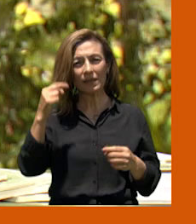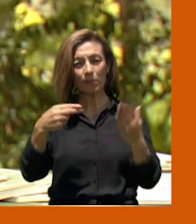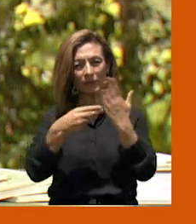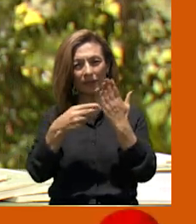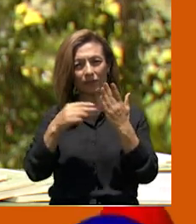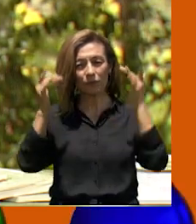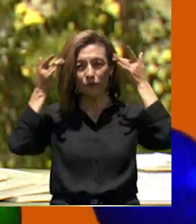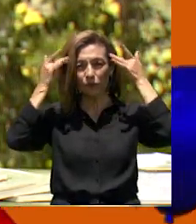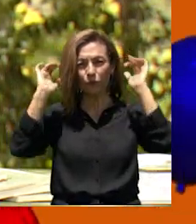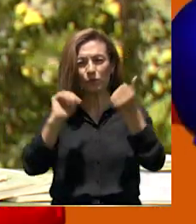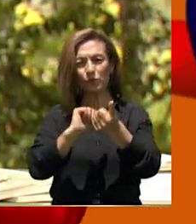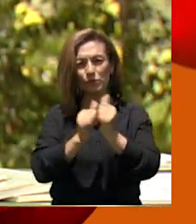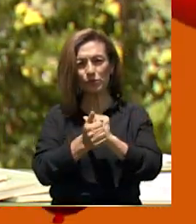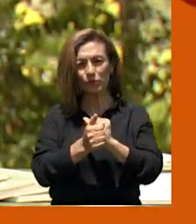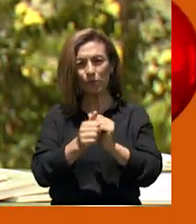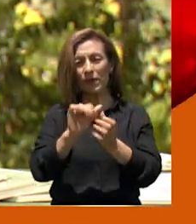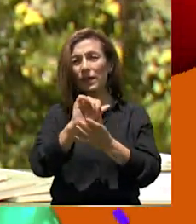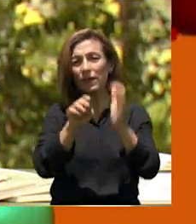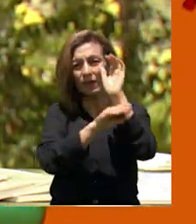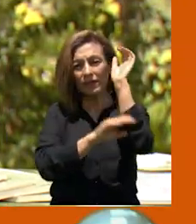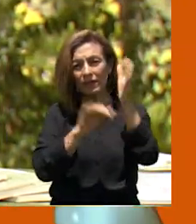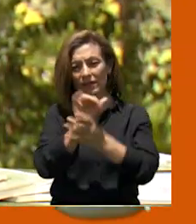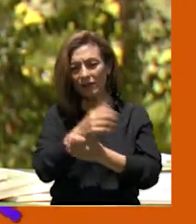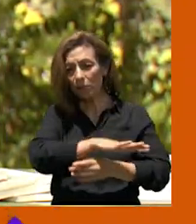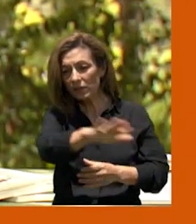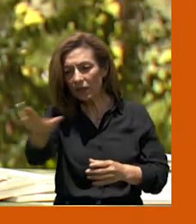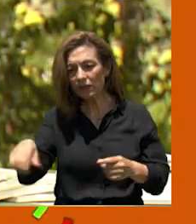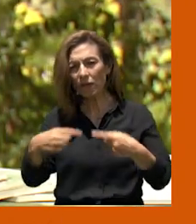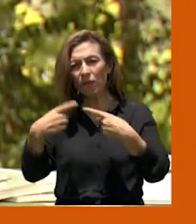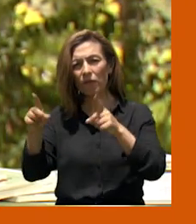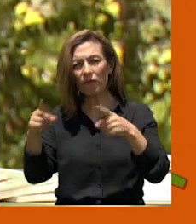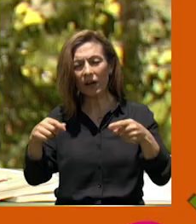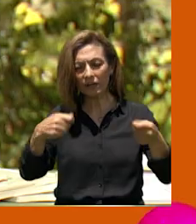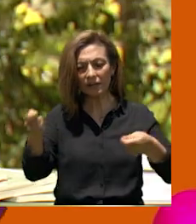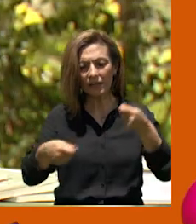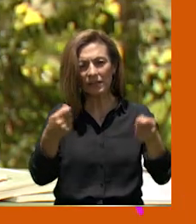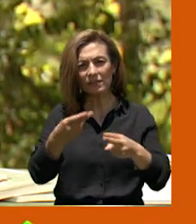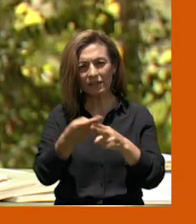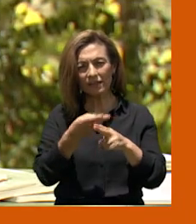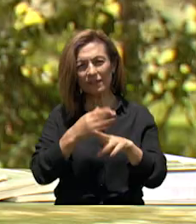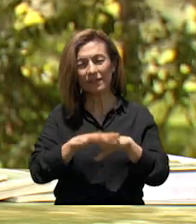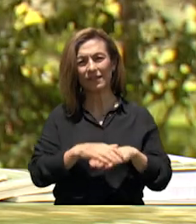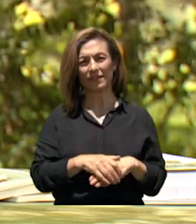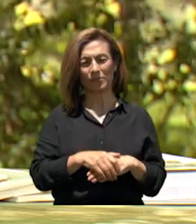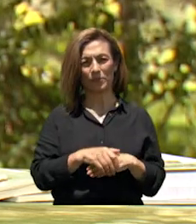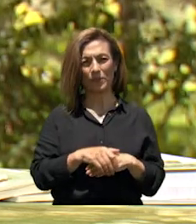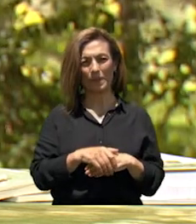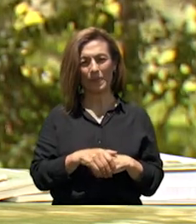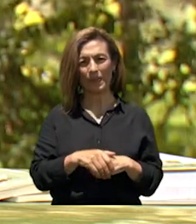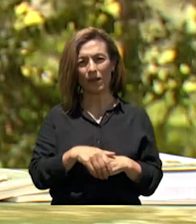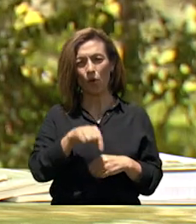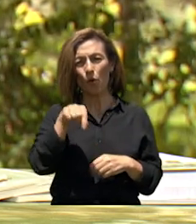kültür sanat spor ve yaşam ve bu alanlarında farklı birçok etkinlik ve deneyler yapacağız